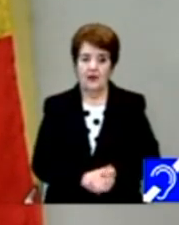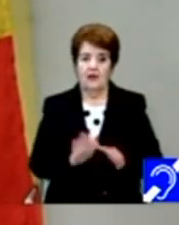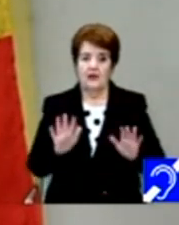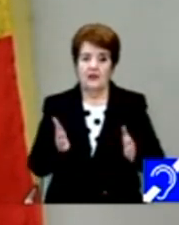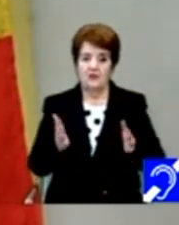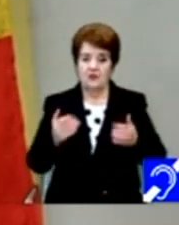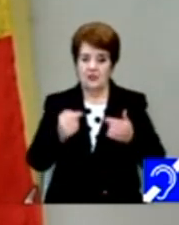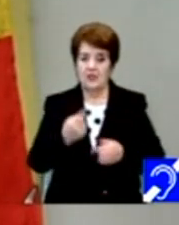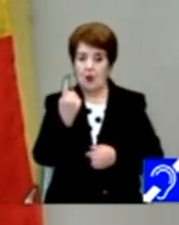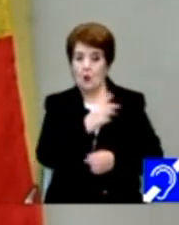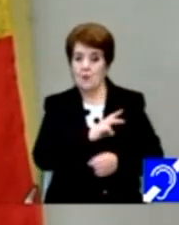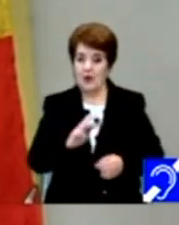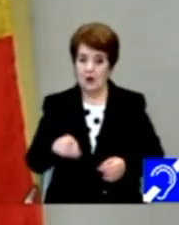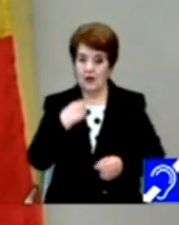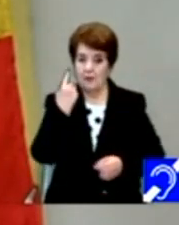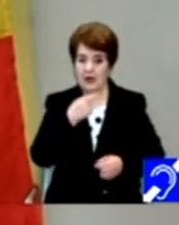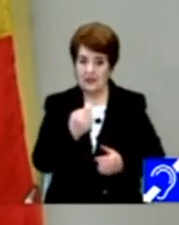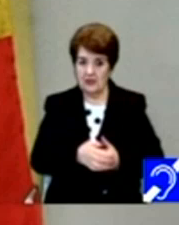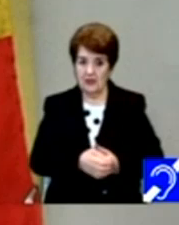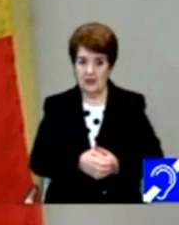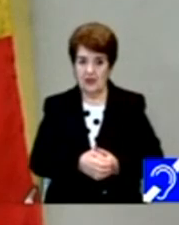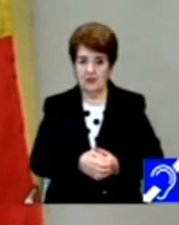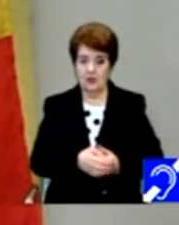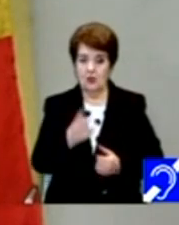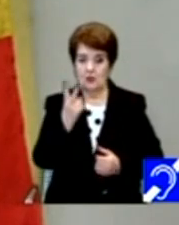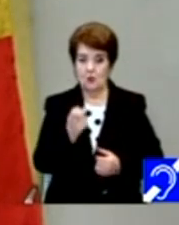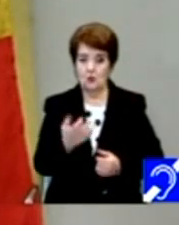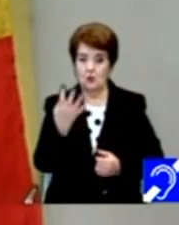Incidența la 1.000.000 de persoane reprezintă